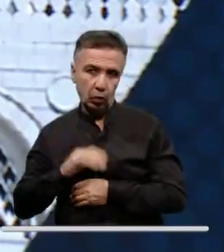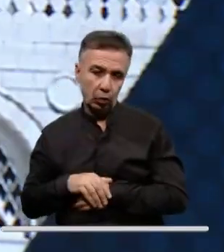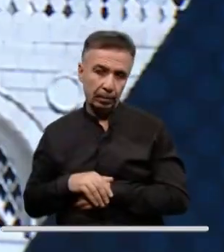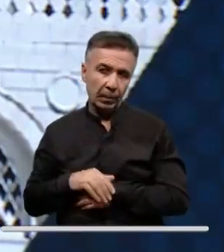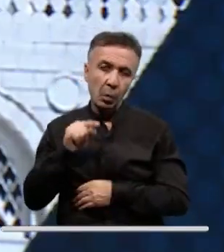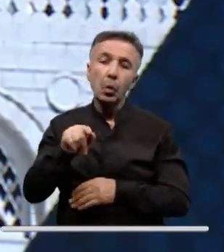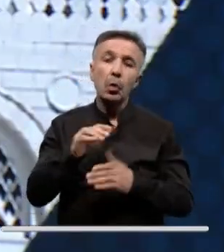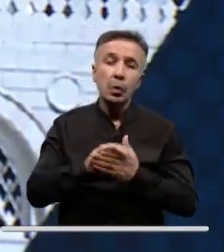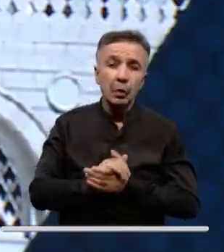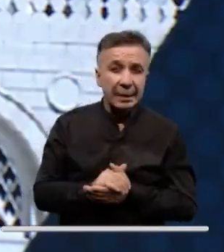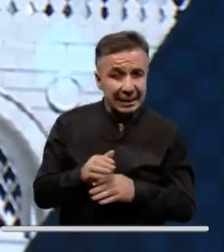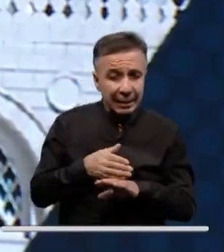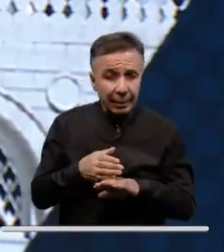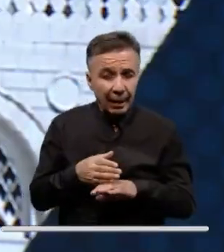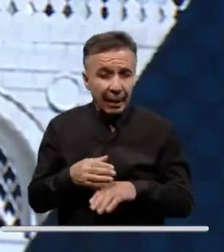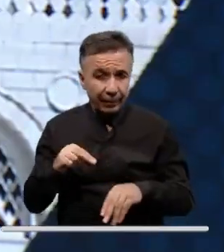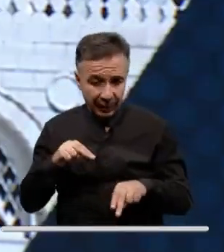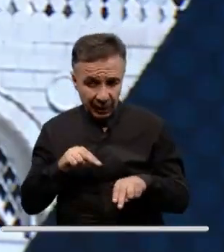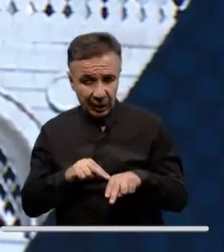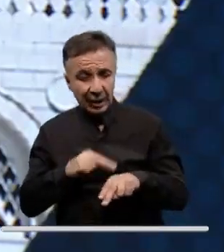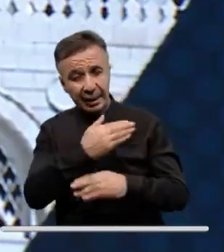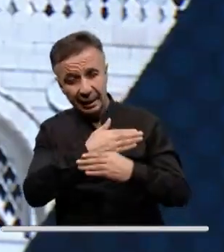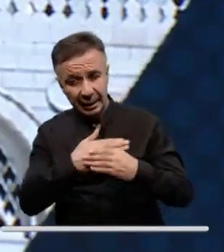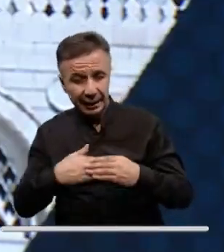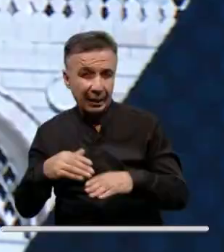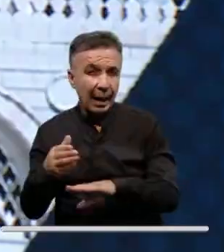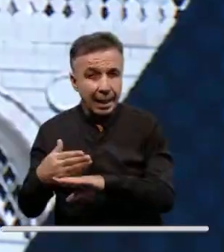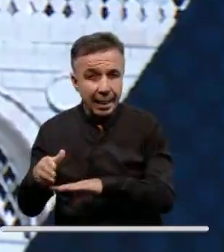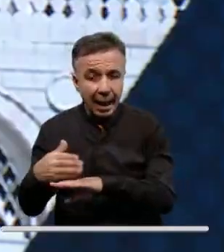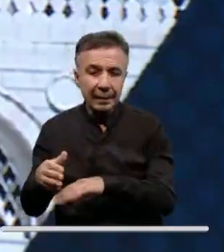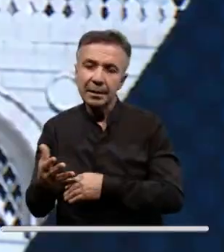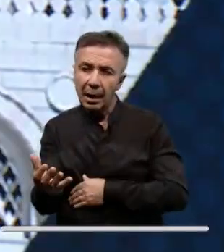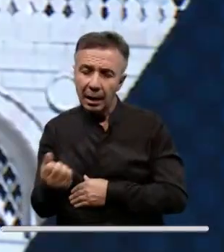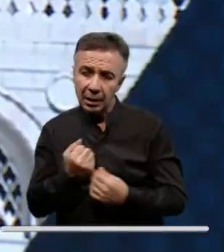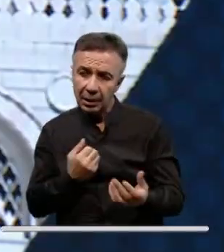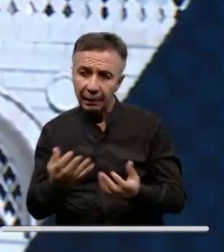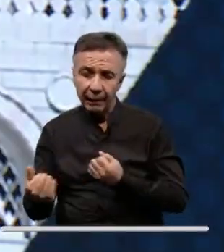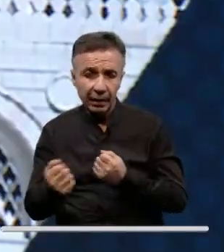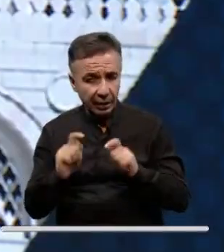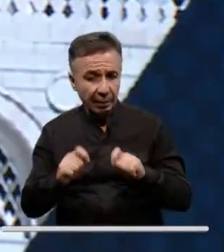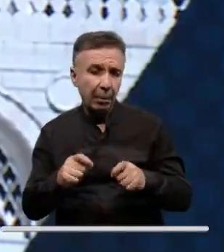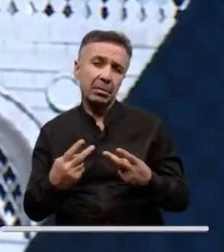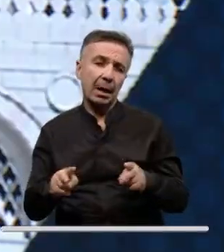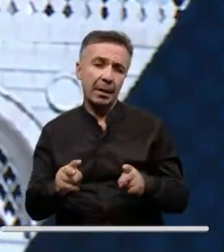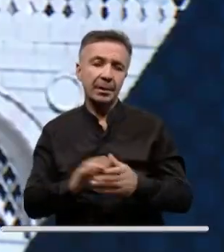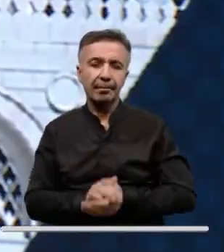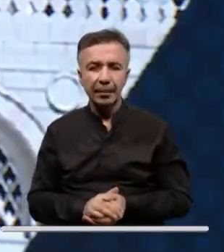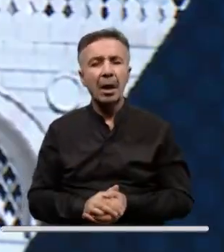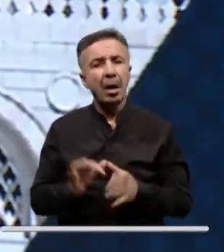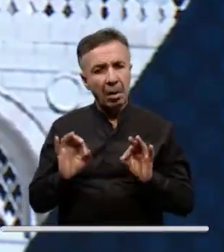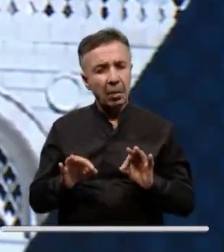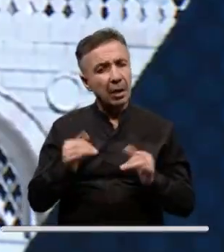Bu nedenle e kredi kartıyla taksitli alışveriş yapmakta bir sakınca yoktur bu şekilde